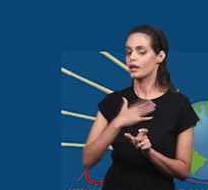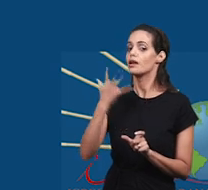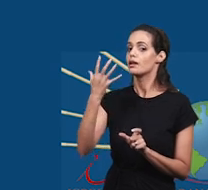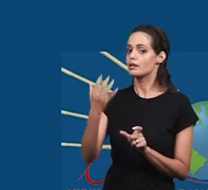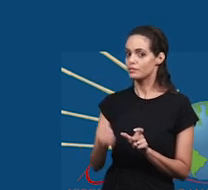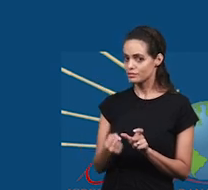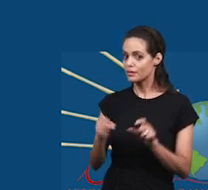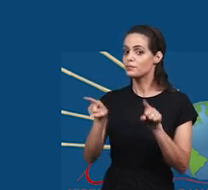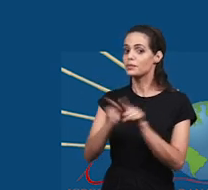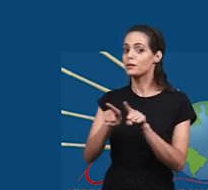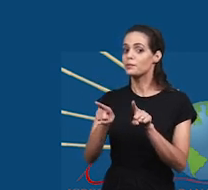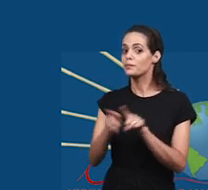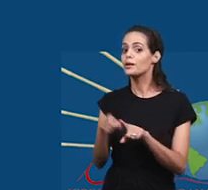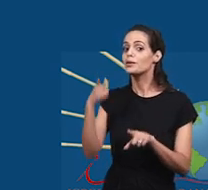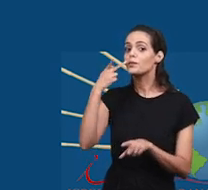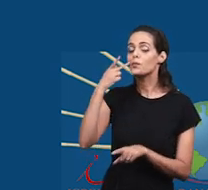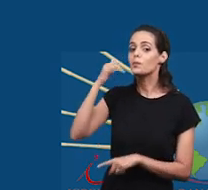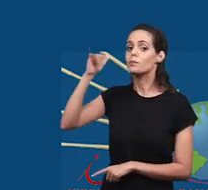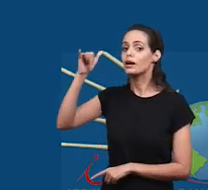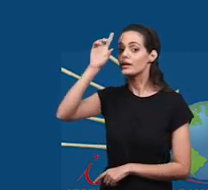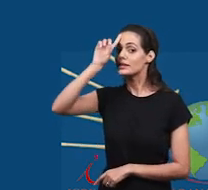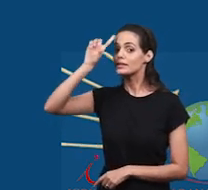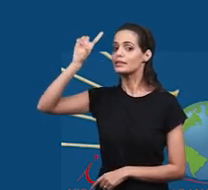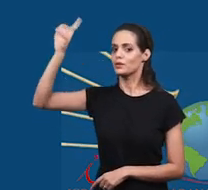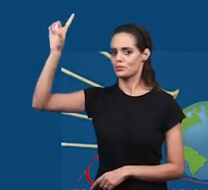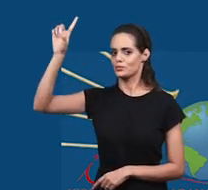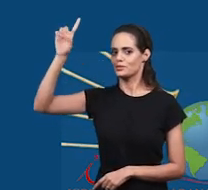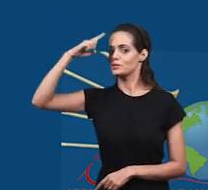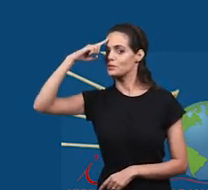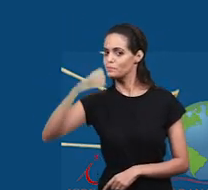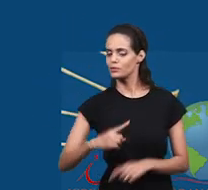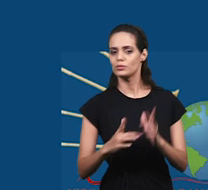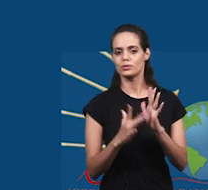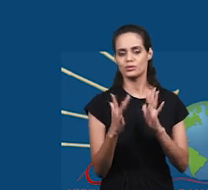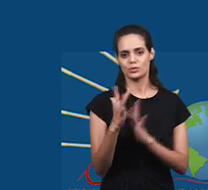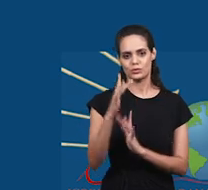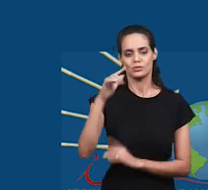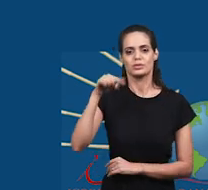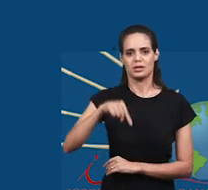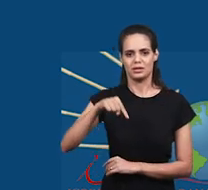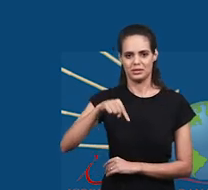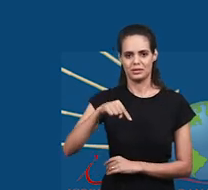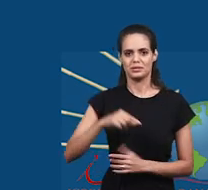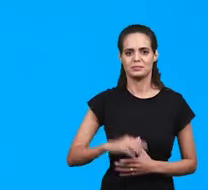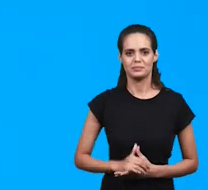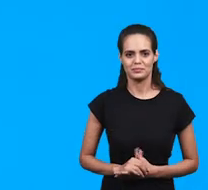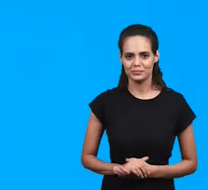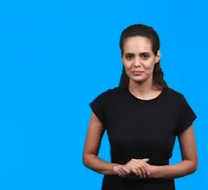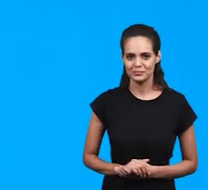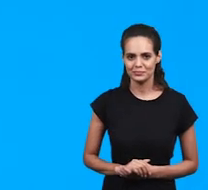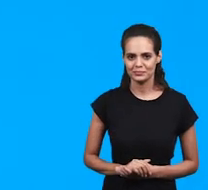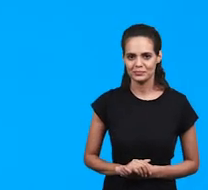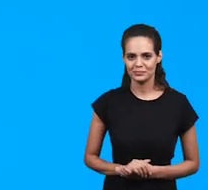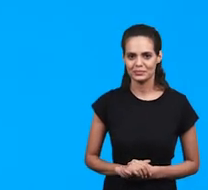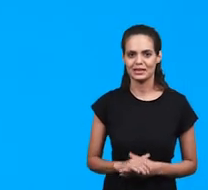envoyé. Loué soit Dieu. Nous allons participer maintenant d'une louange, d'un chant,